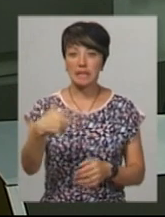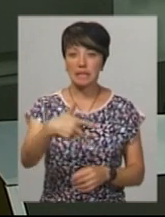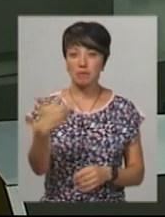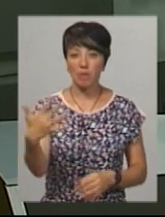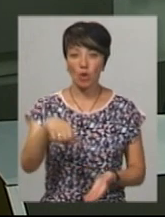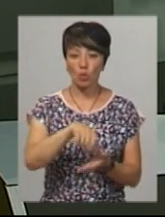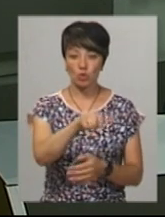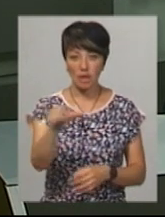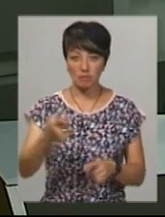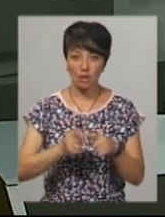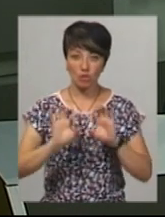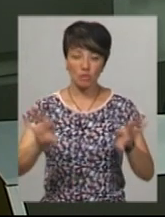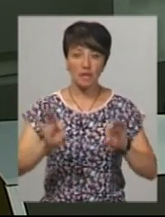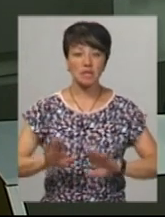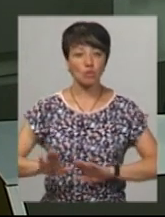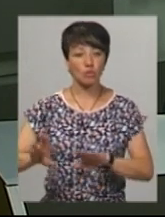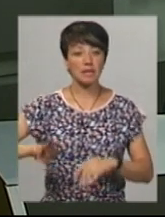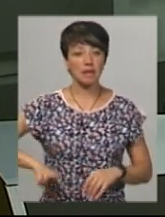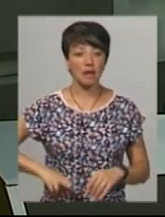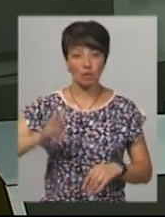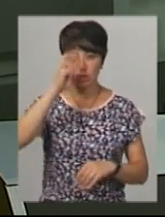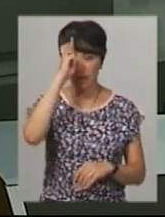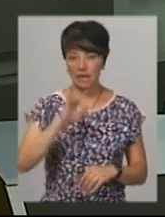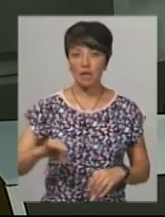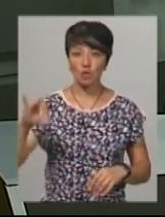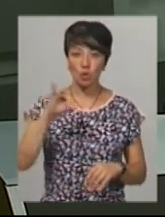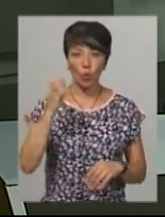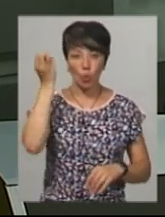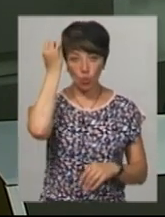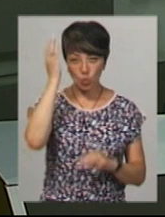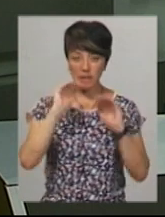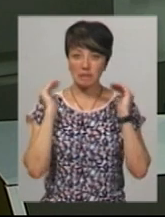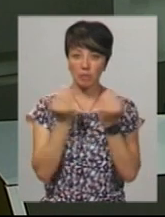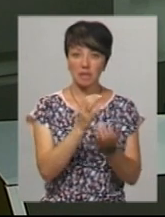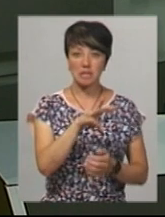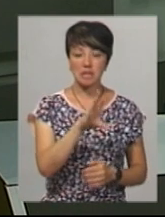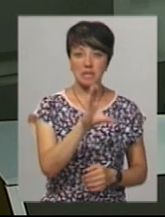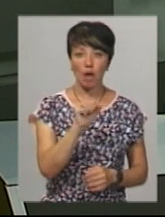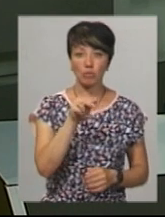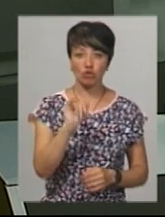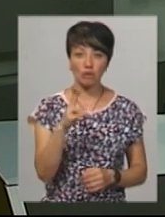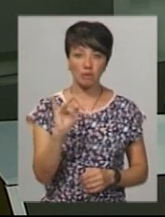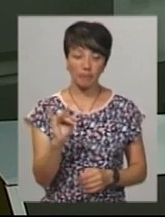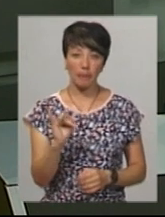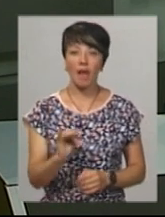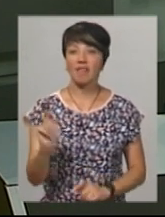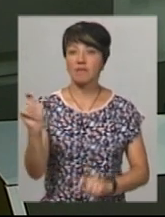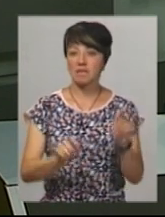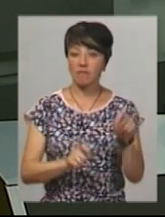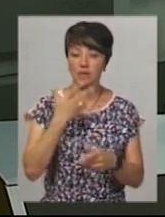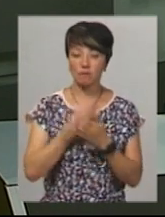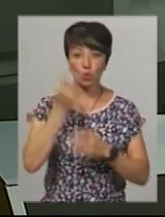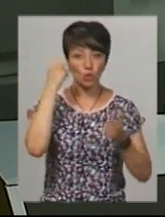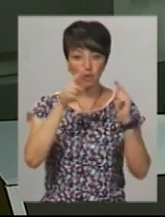35 учасників. Про це розповіла заступник директора Державного історико-культурного заповіднику Самчики Інна Коломієць. На фестивалі свою